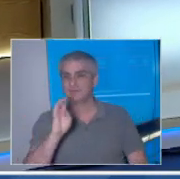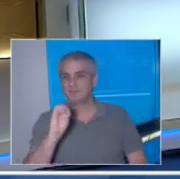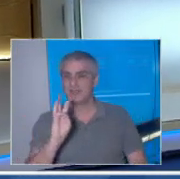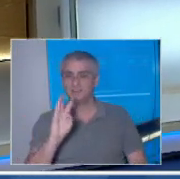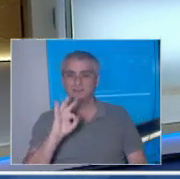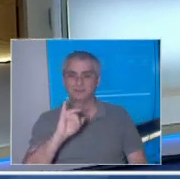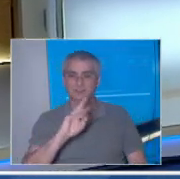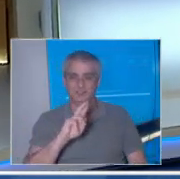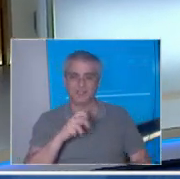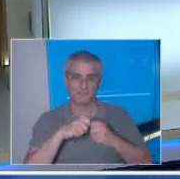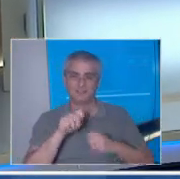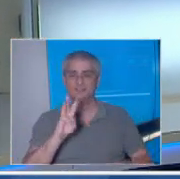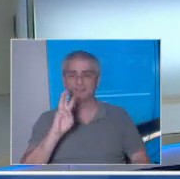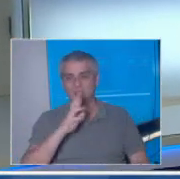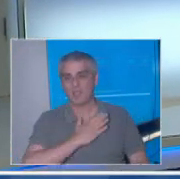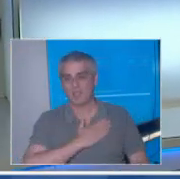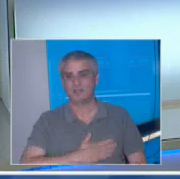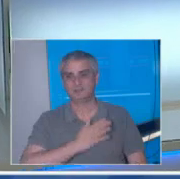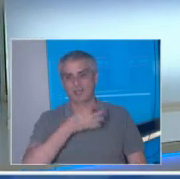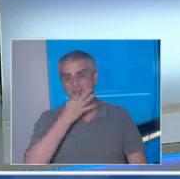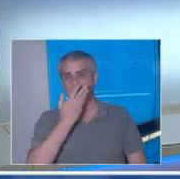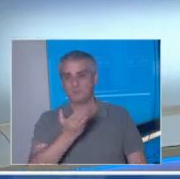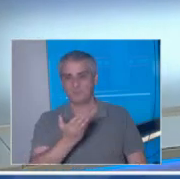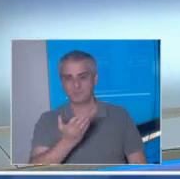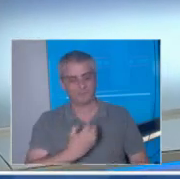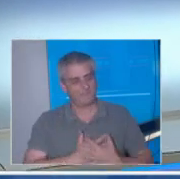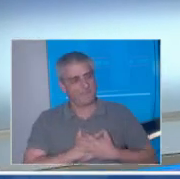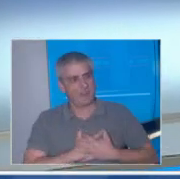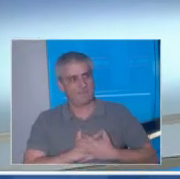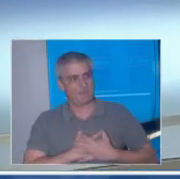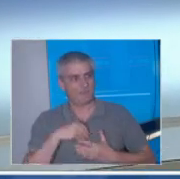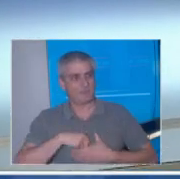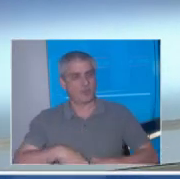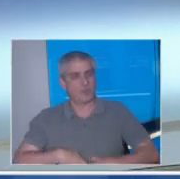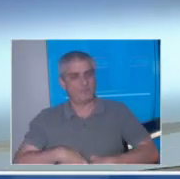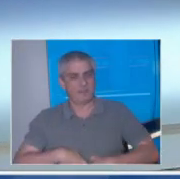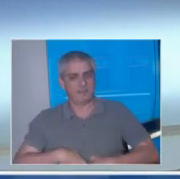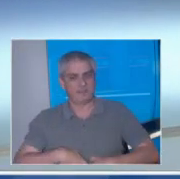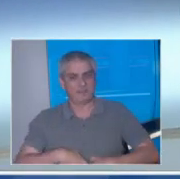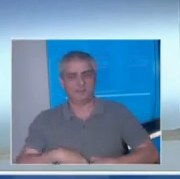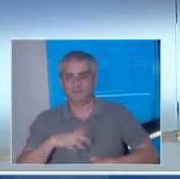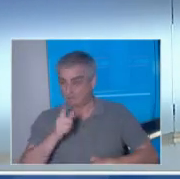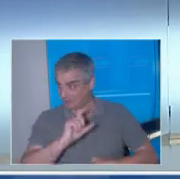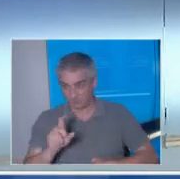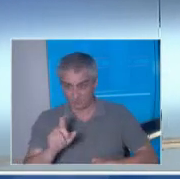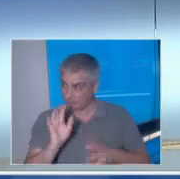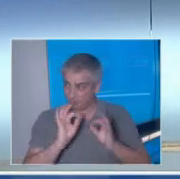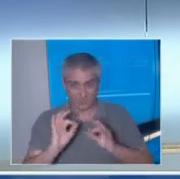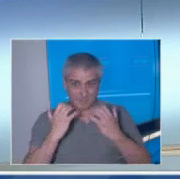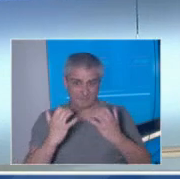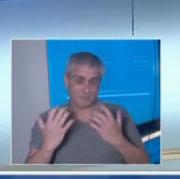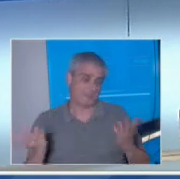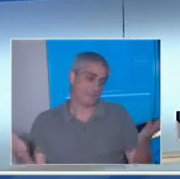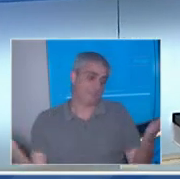שיר, חברת הכנסת שיר, רצתה לנאום את הנאום הזה מדם ליבה, מתוך הבטן מהקישקי. יש שמה שאין אף אחד במליאה?